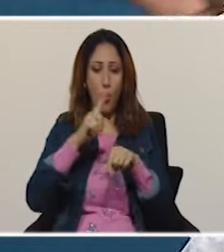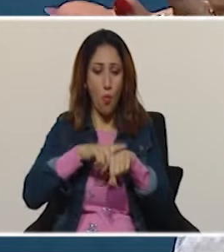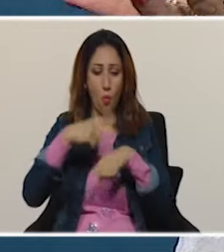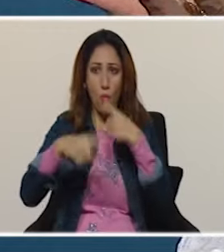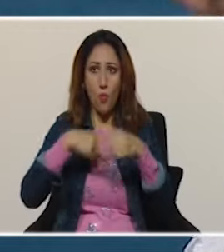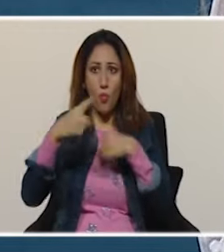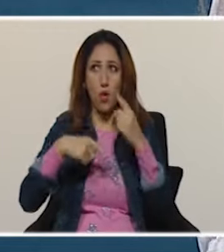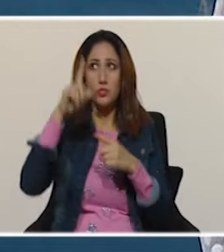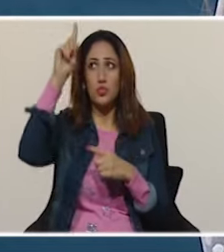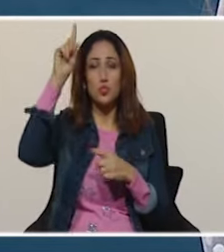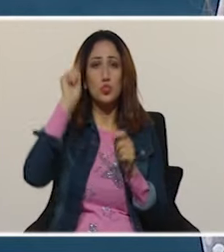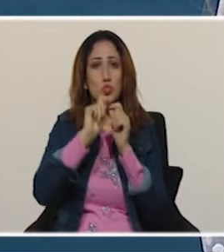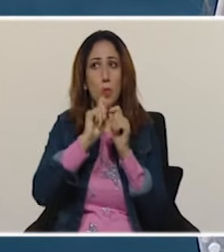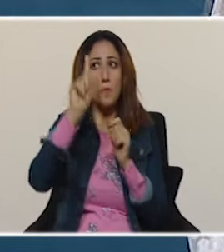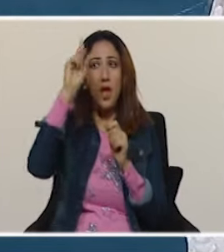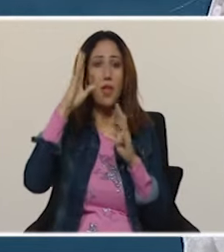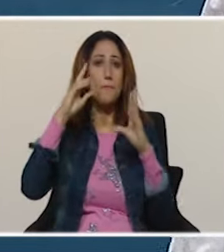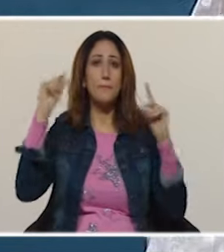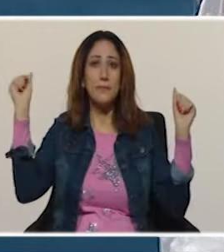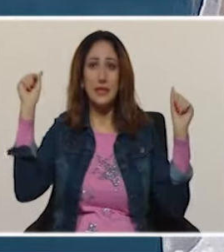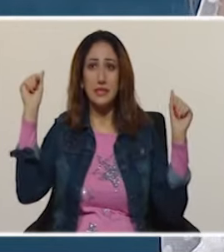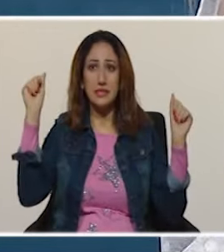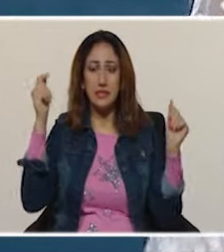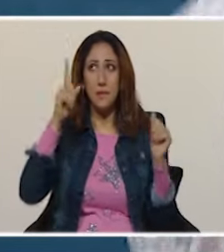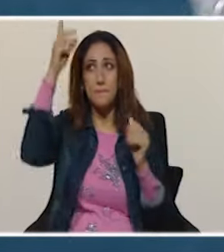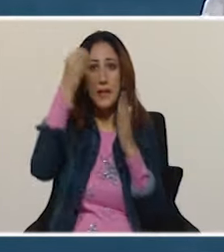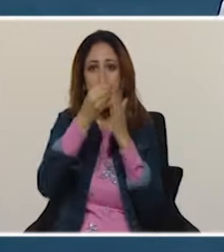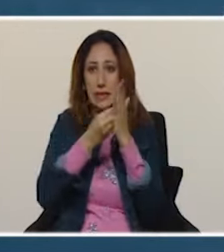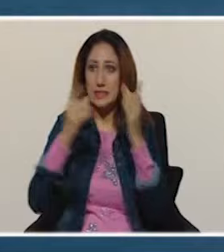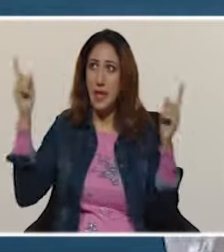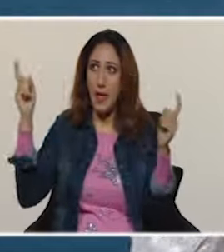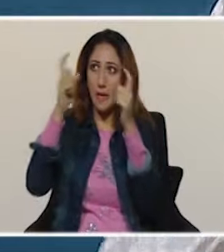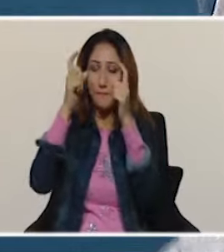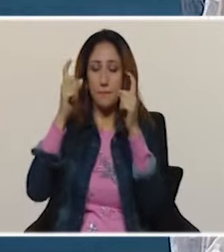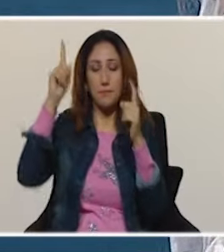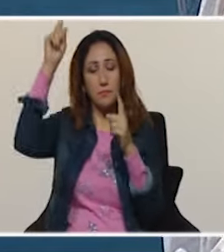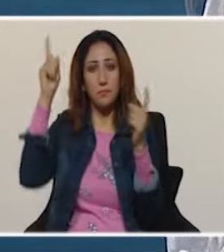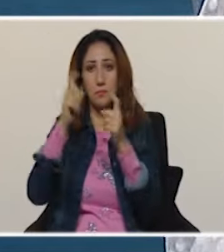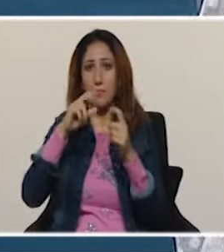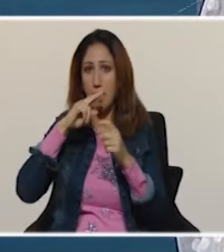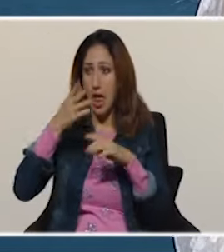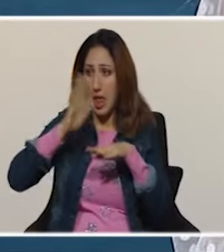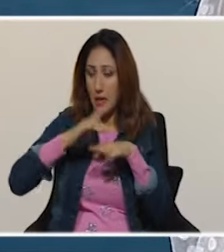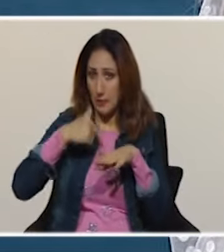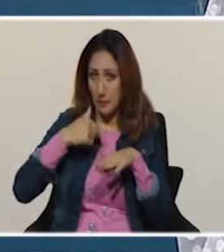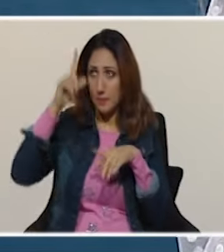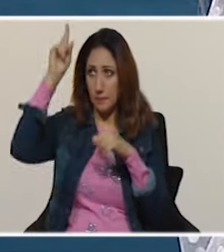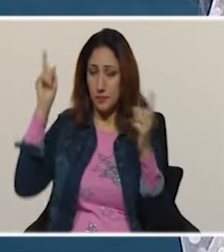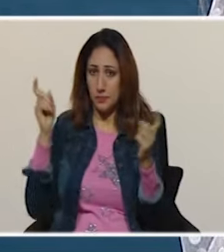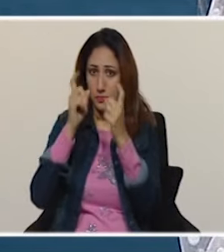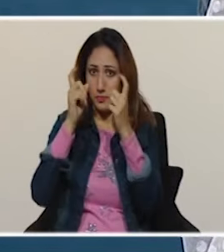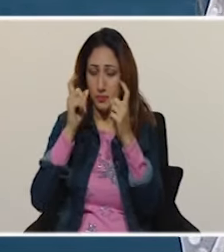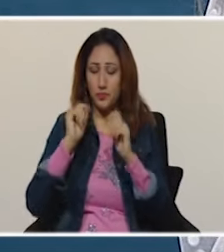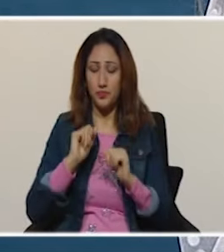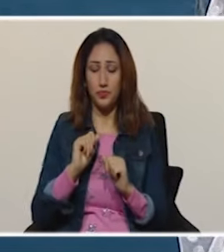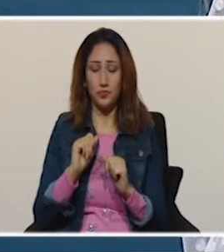الله سبحانه وتعالى بينصف الاشخاص، يعني الله بحاسب في حساب بالاخره بس في حساب بالدنيا. الحمد لله لهلا انا كثير سعيده من